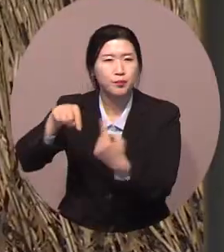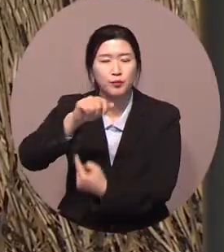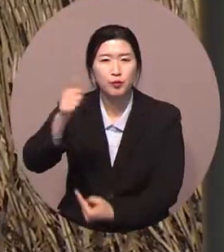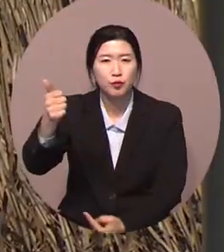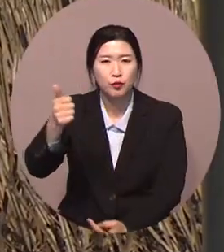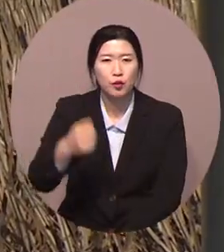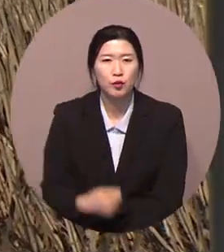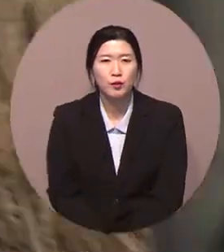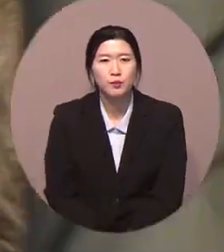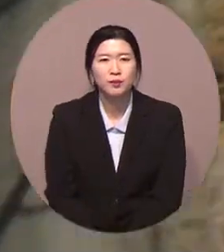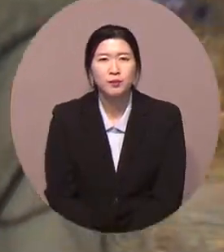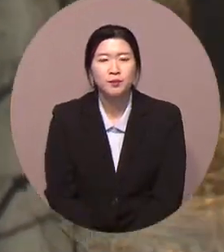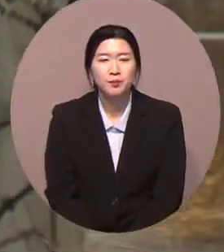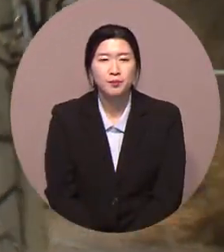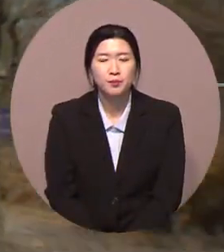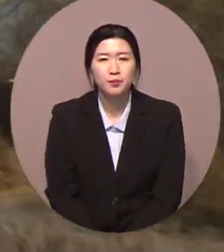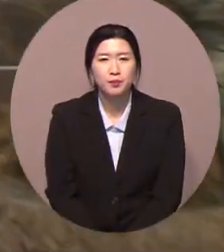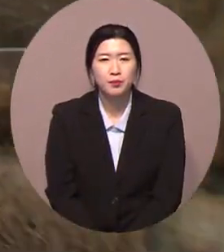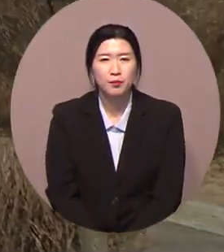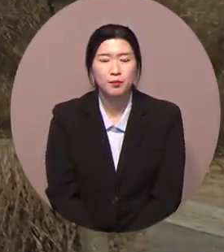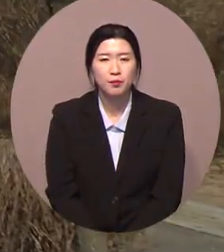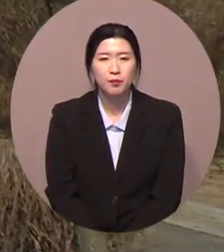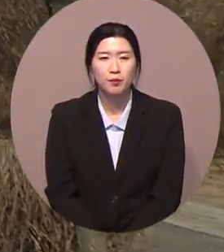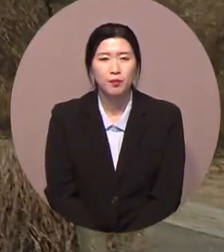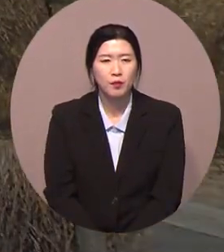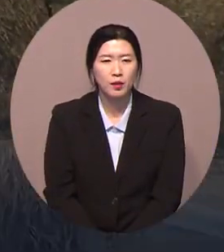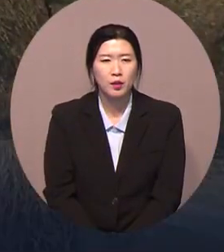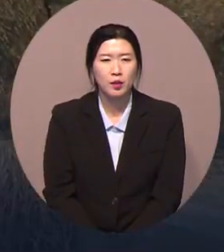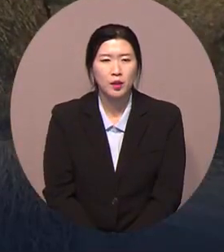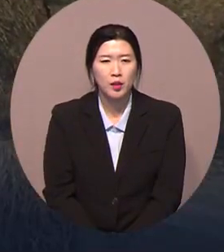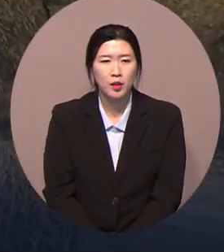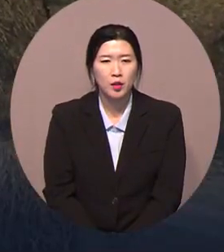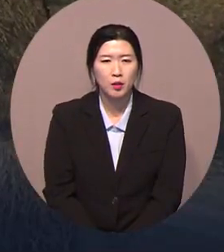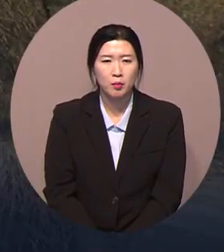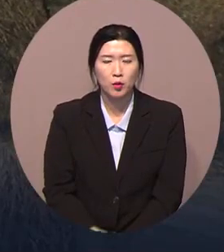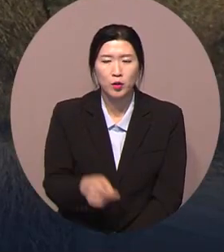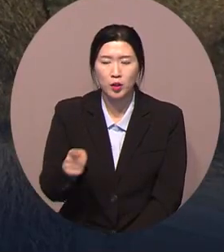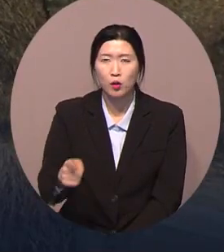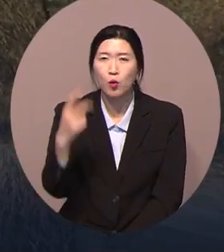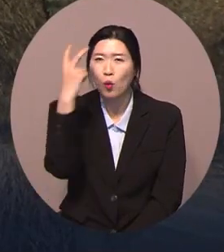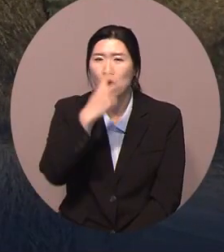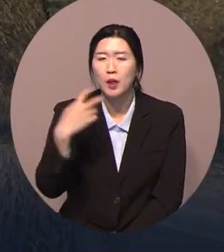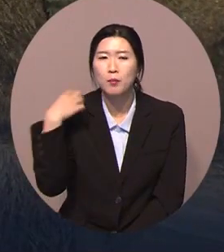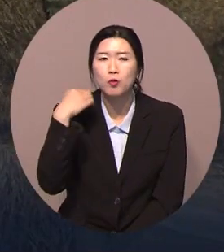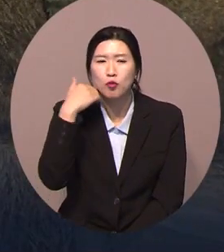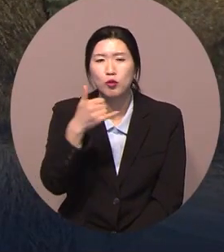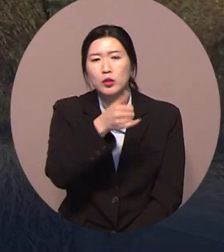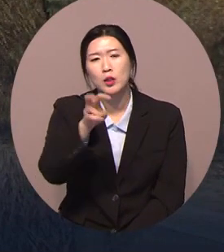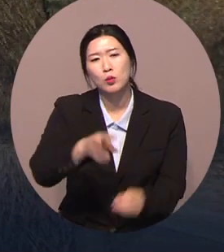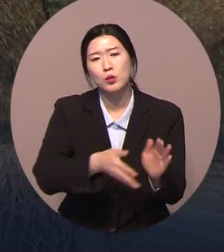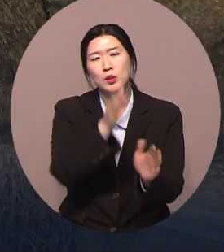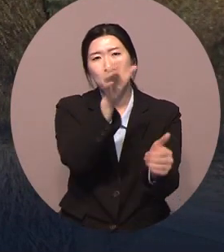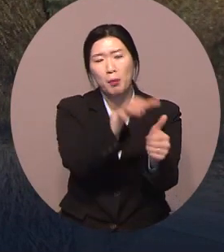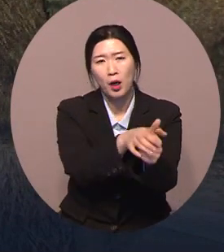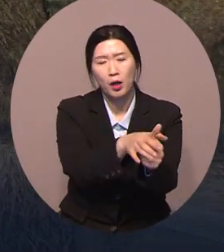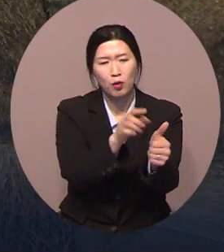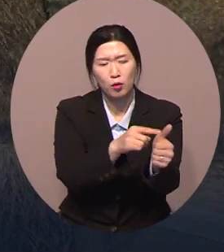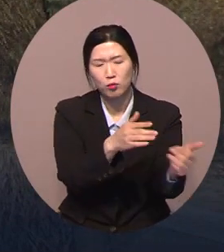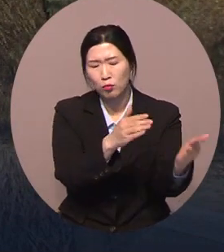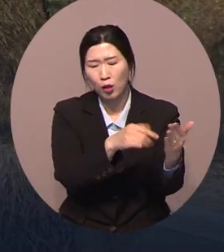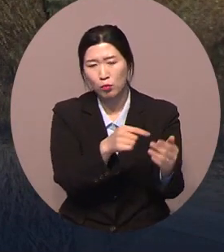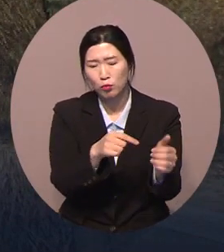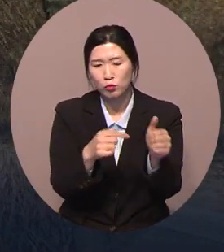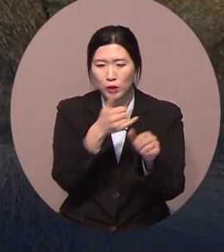보니 무용지물인 셈입니다. 세종시에 뭐 진작 넘어갔어야 될 교량인데 세종시에서 여러 가지 이유로